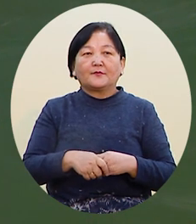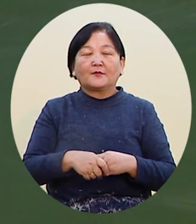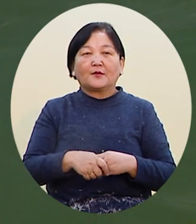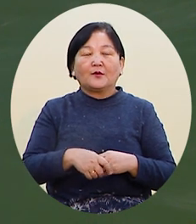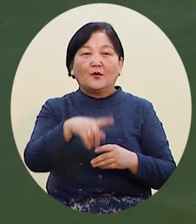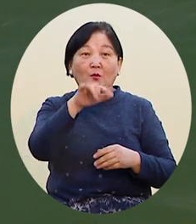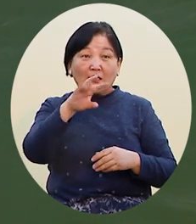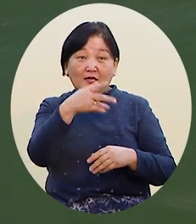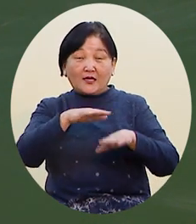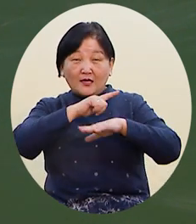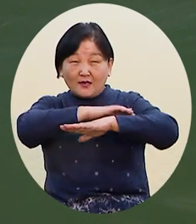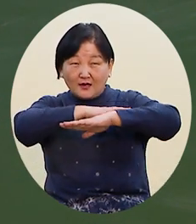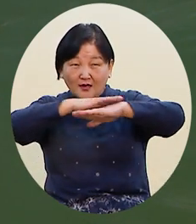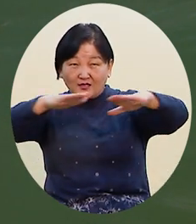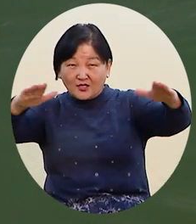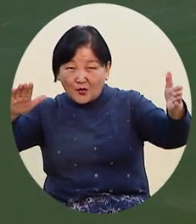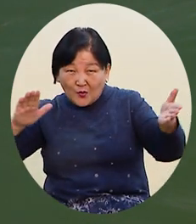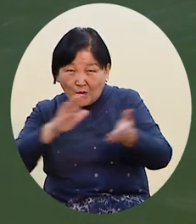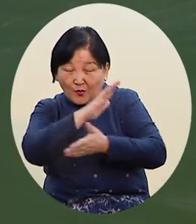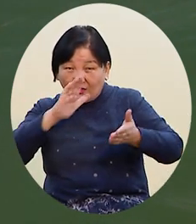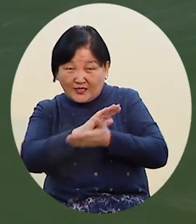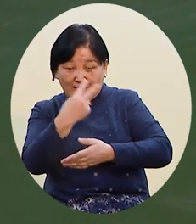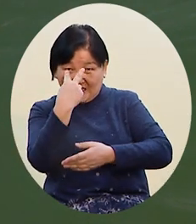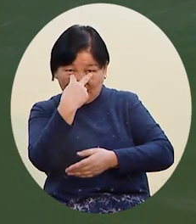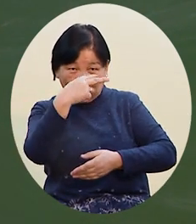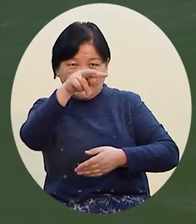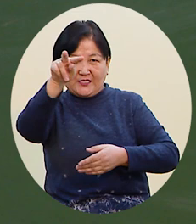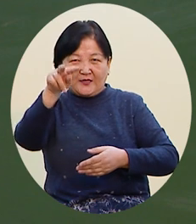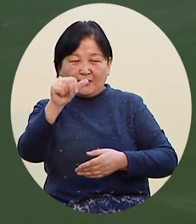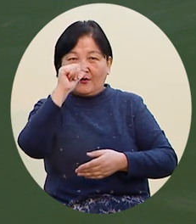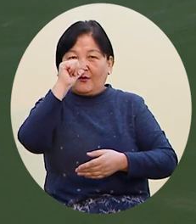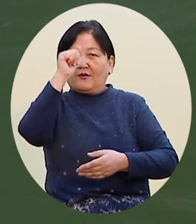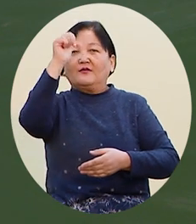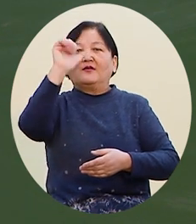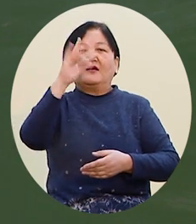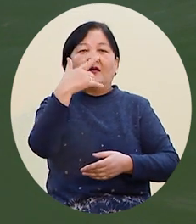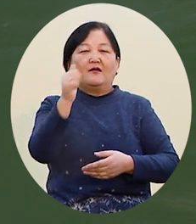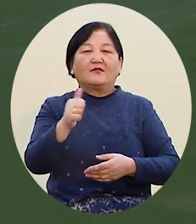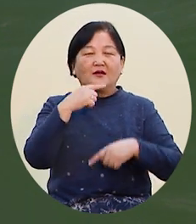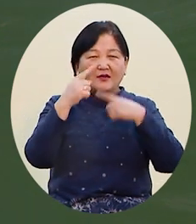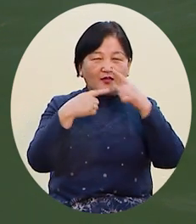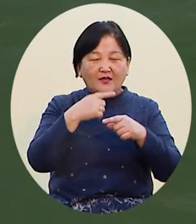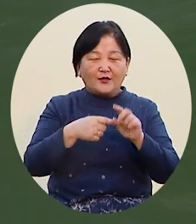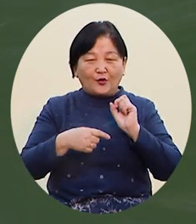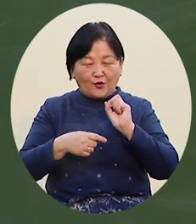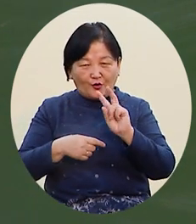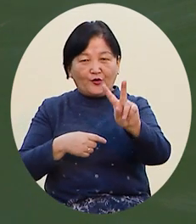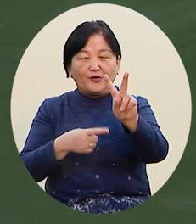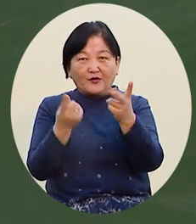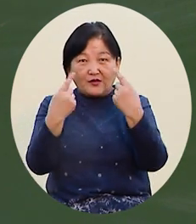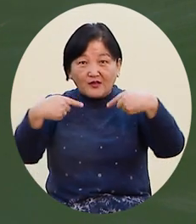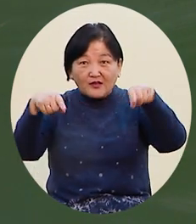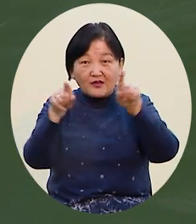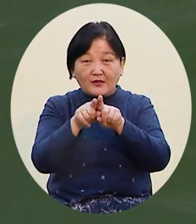Хулангийн газар зорж хурднаа нэг үзэлцэнгээд онгроо авраг оройлон орогдоо ирээдээ дараалаад задгай